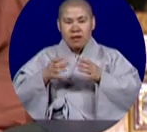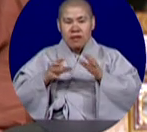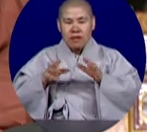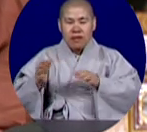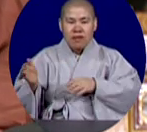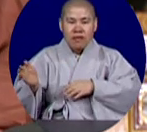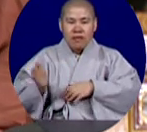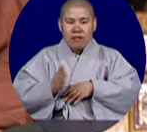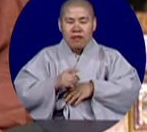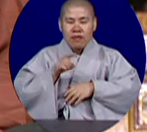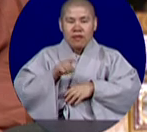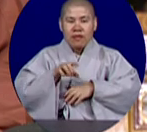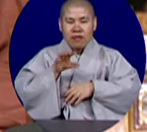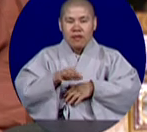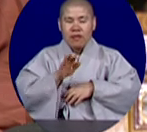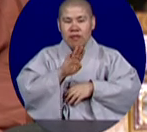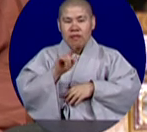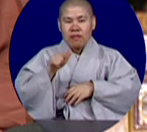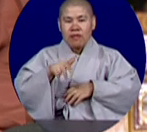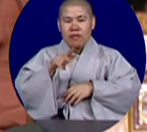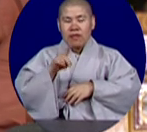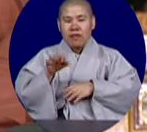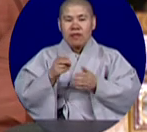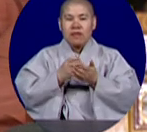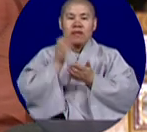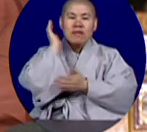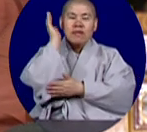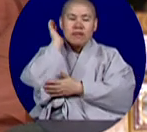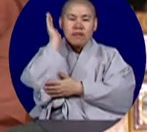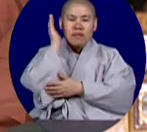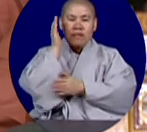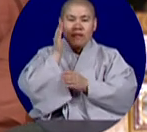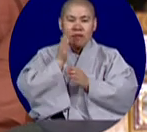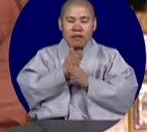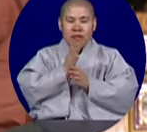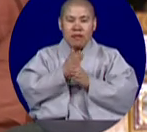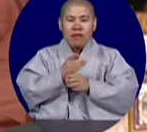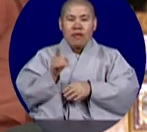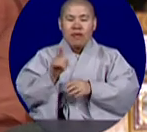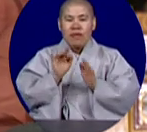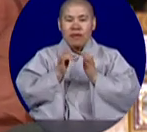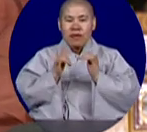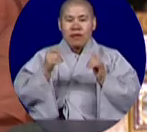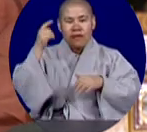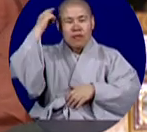여기서 그 당시 호가 백장으로 설법을 하고 있었는데 어떤 사람이 와서 묻기를